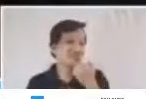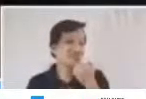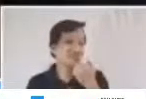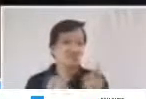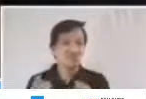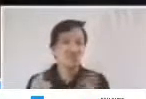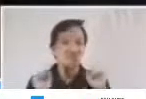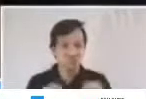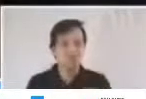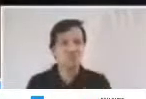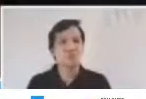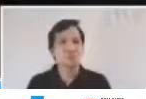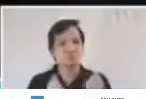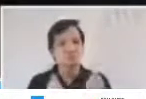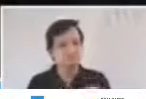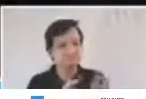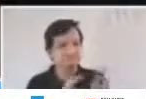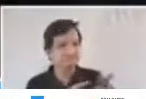Yusek?